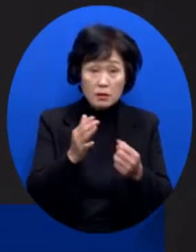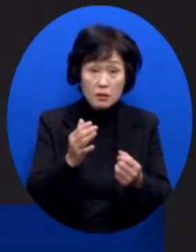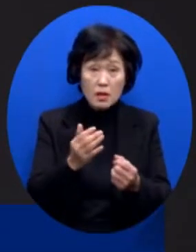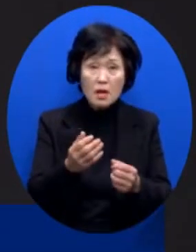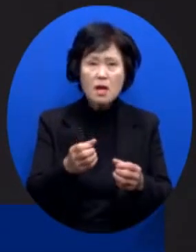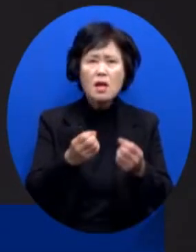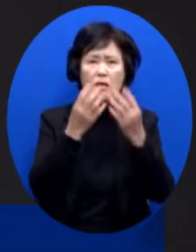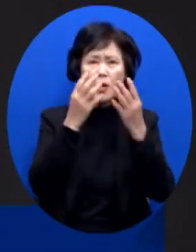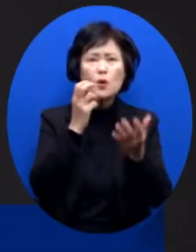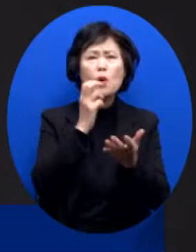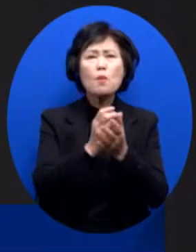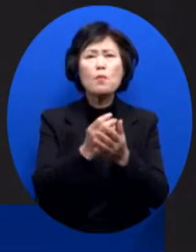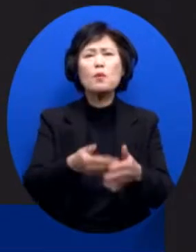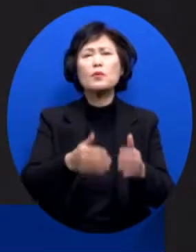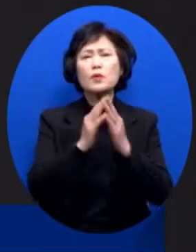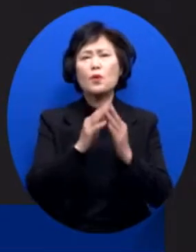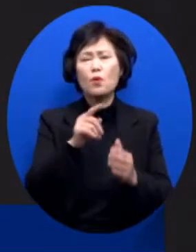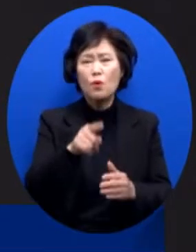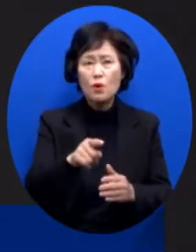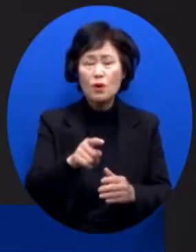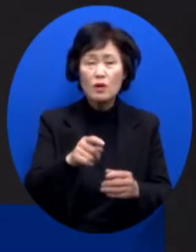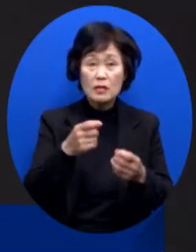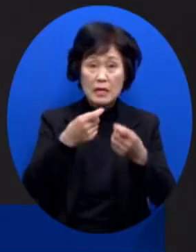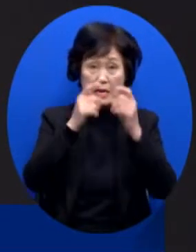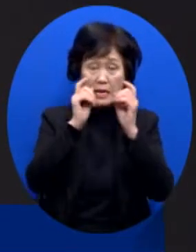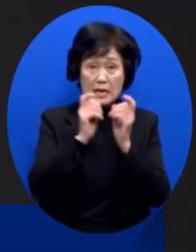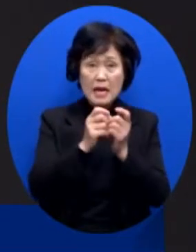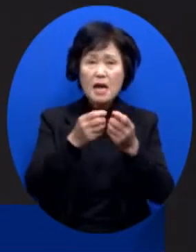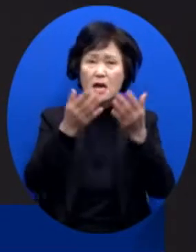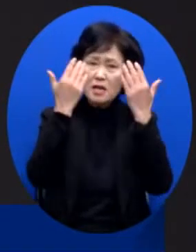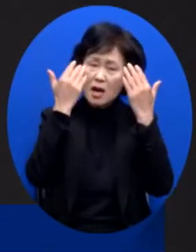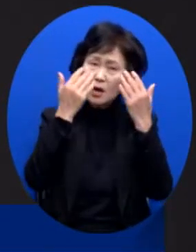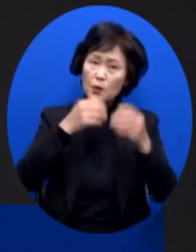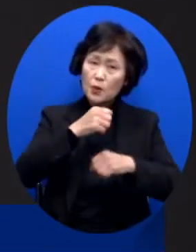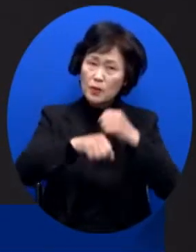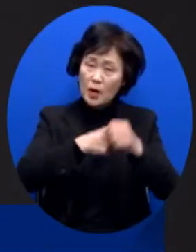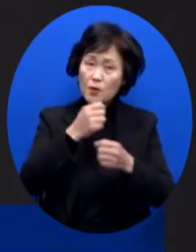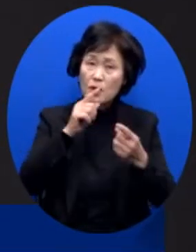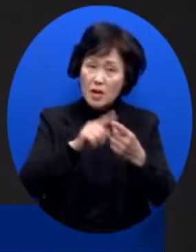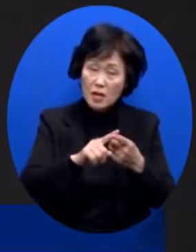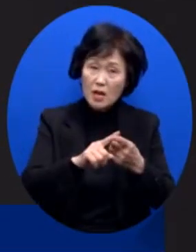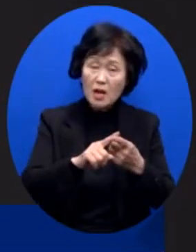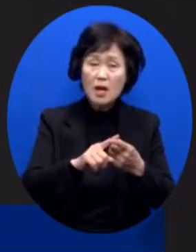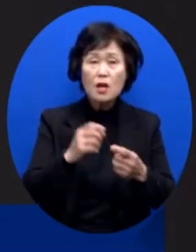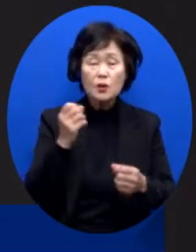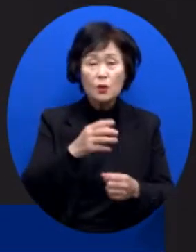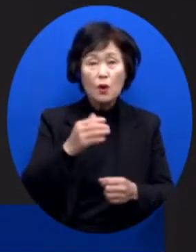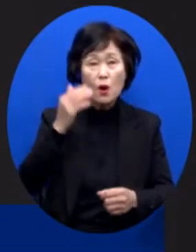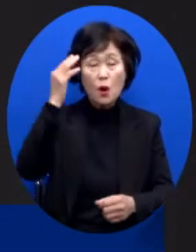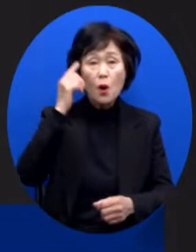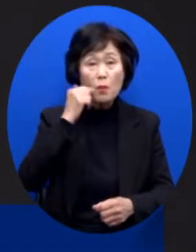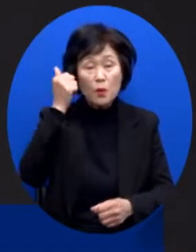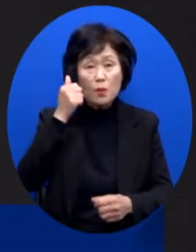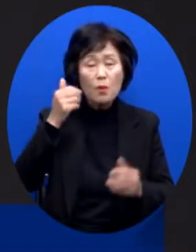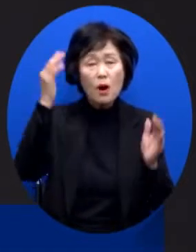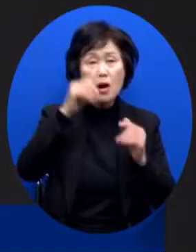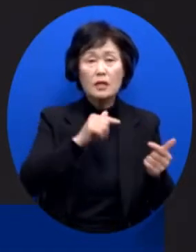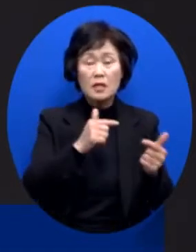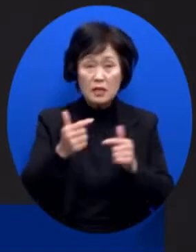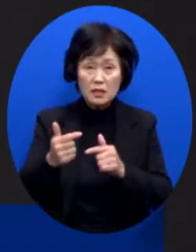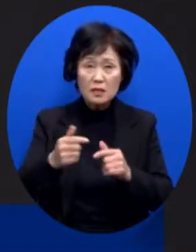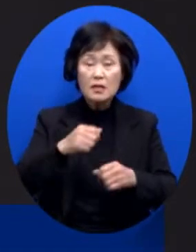사립학교 버림 에 사 건 영의 자여 학생과 학부모 의 학습권 자녀를 교육할 관리